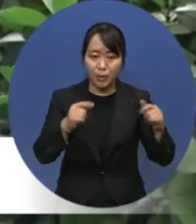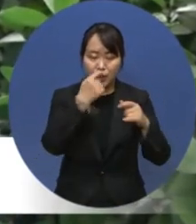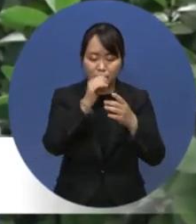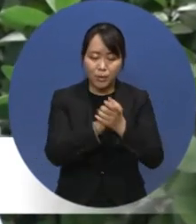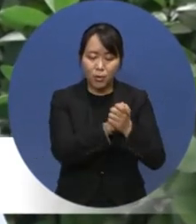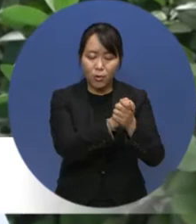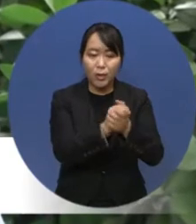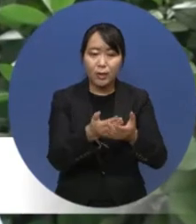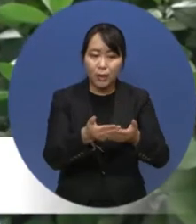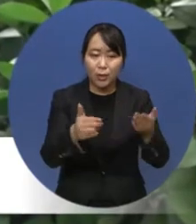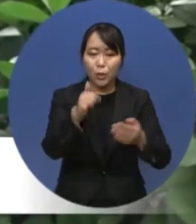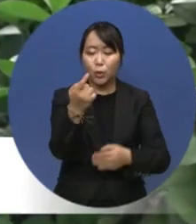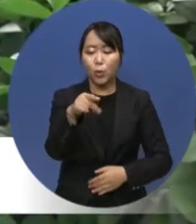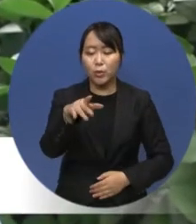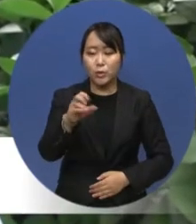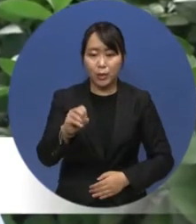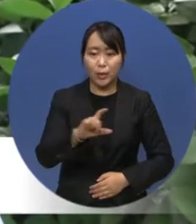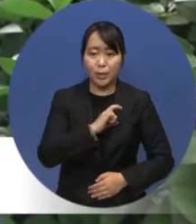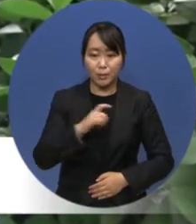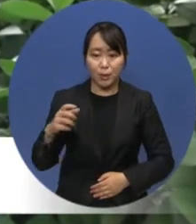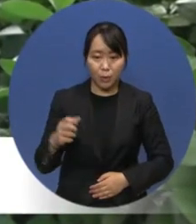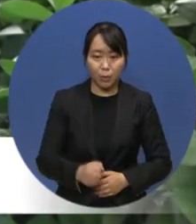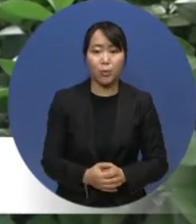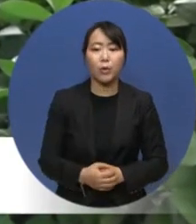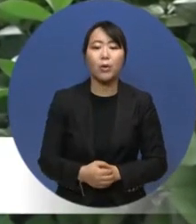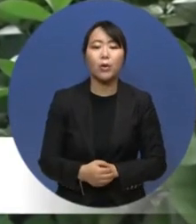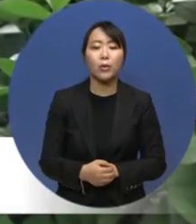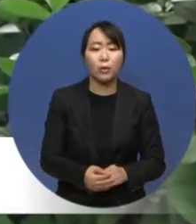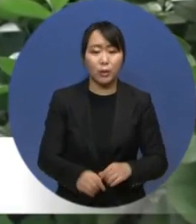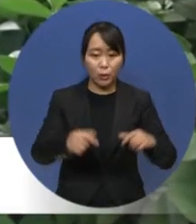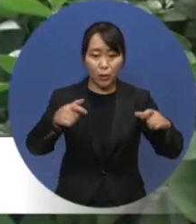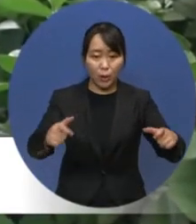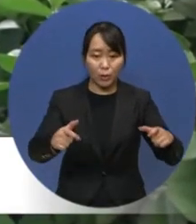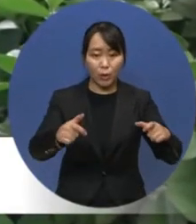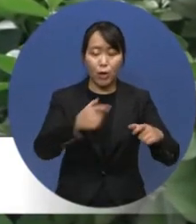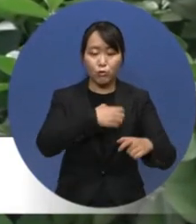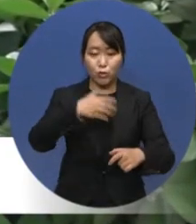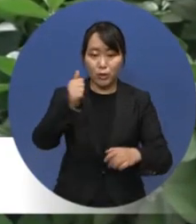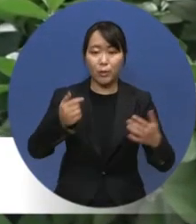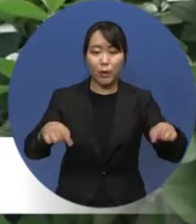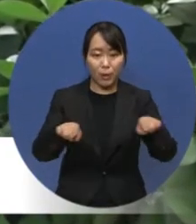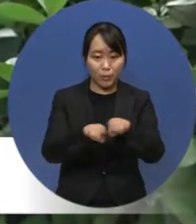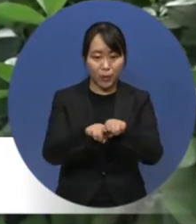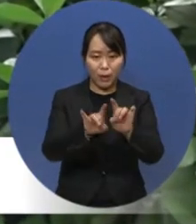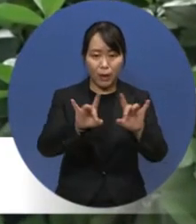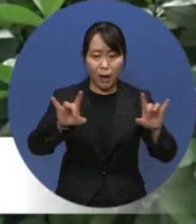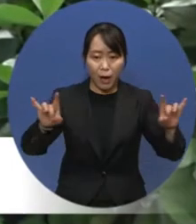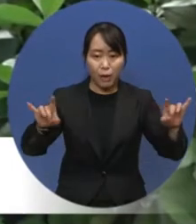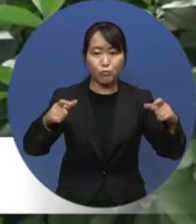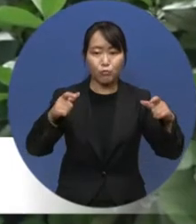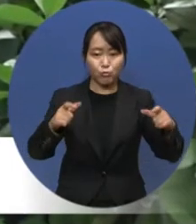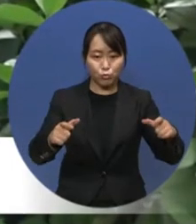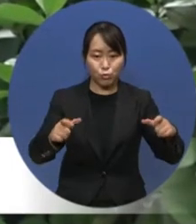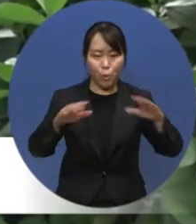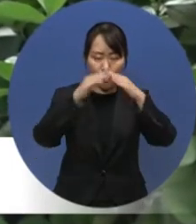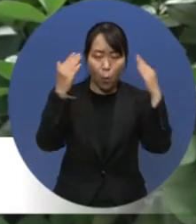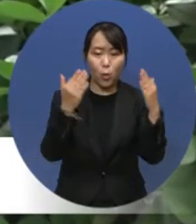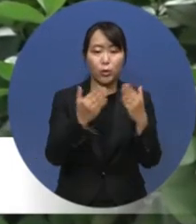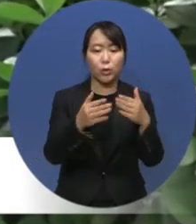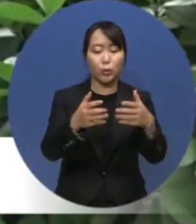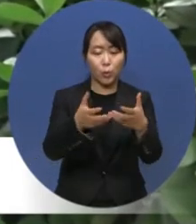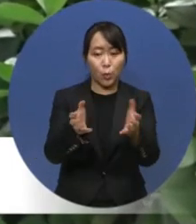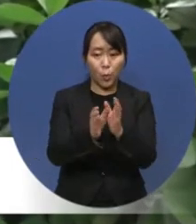의미에서 효정이라는 이름을 지었고요. 용산구 성장현 구청장님 모시고 각 구, 그리고 모든